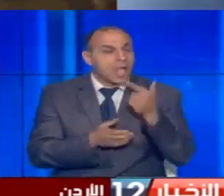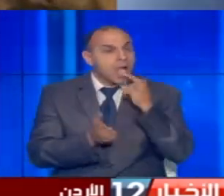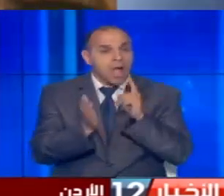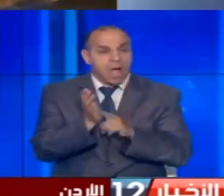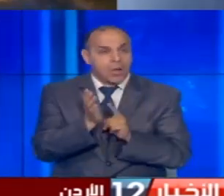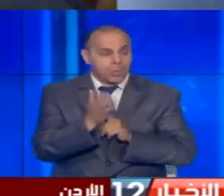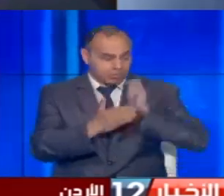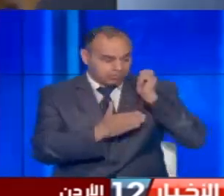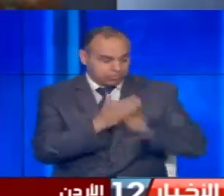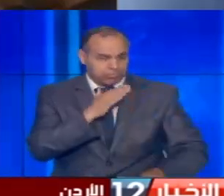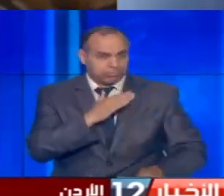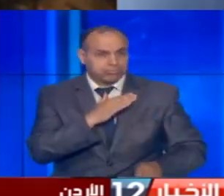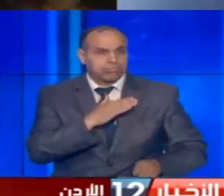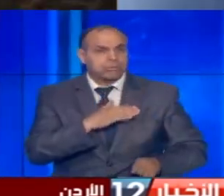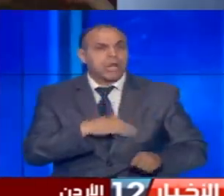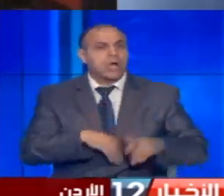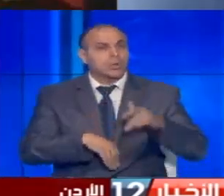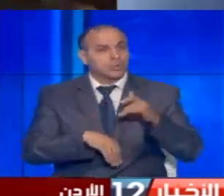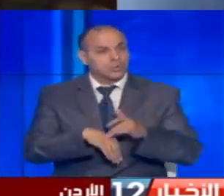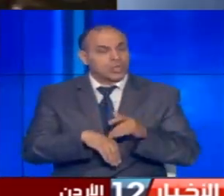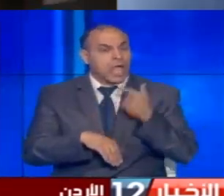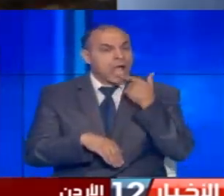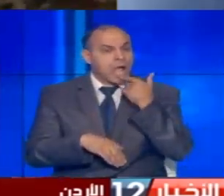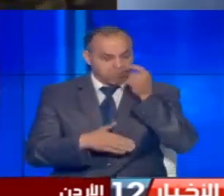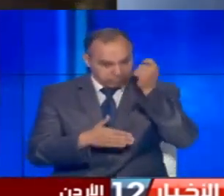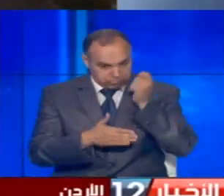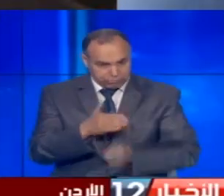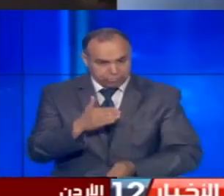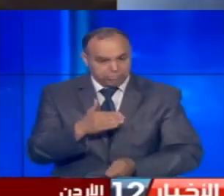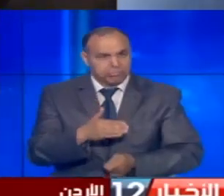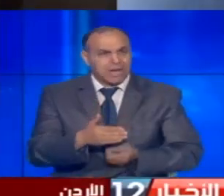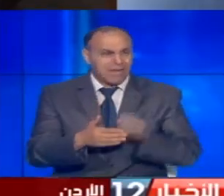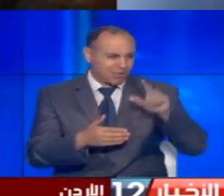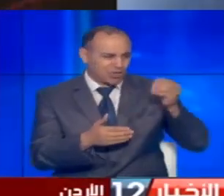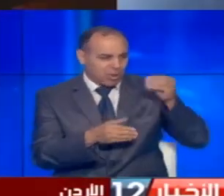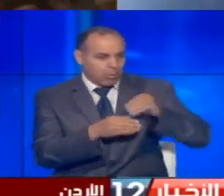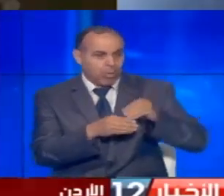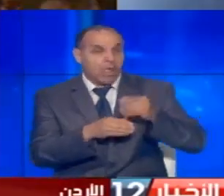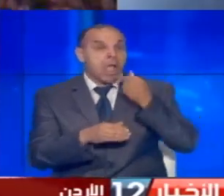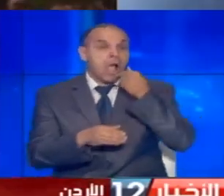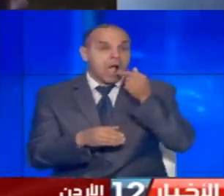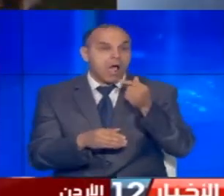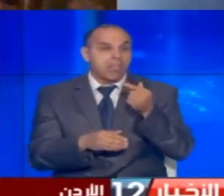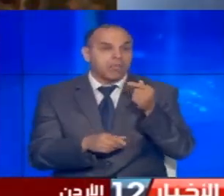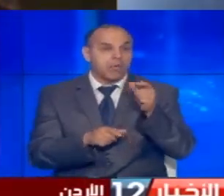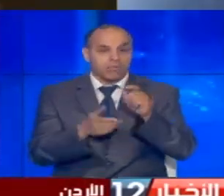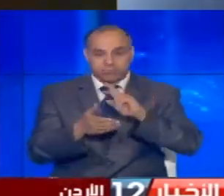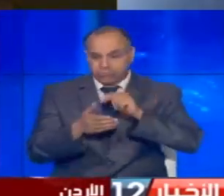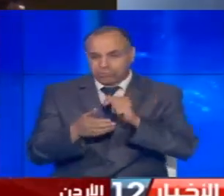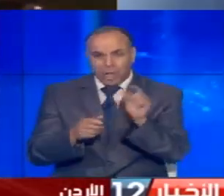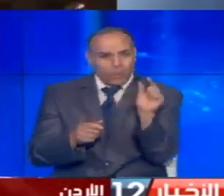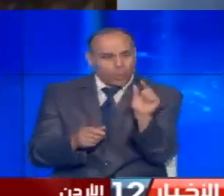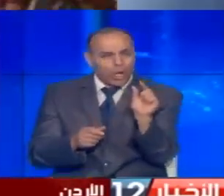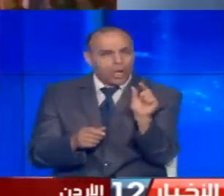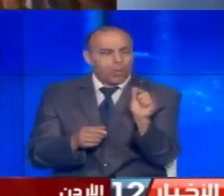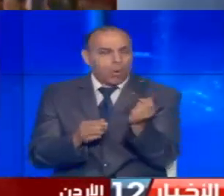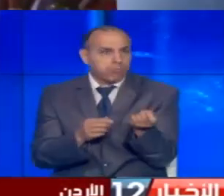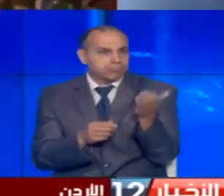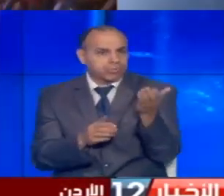قانون ضريبة على زيادة الاقتطاعات الضريبية على المداخيل ويطال أصحاب الرواتب الصغيرة